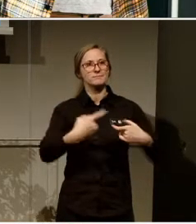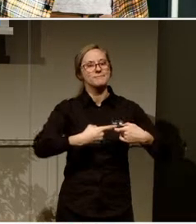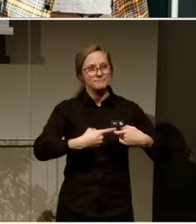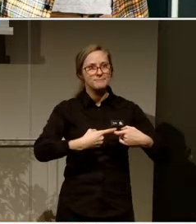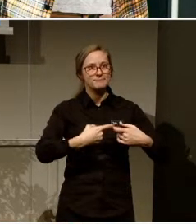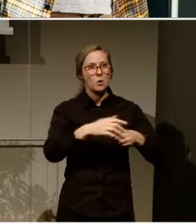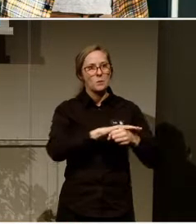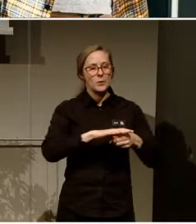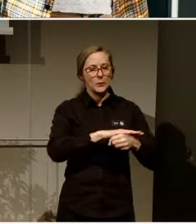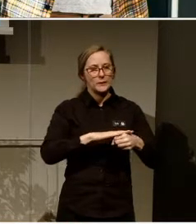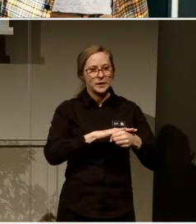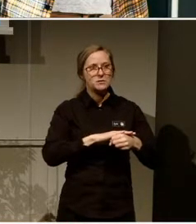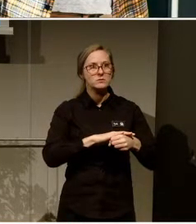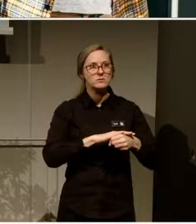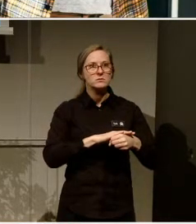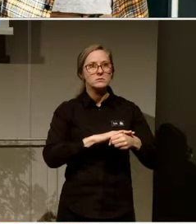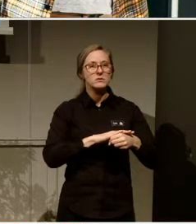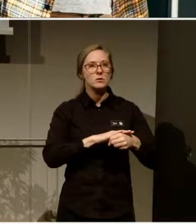områdena. Och